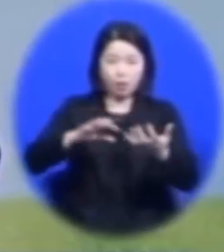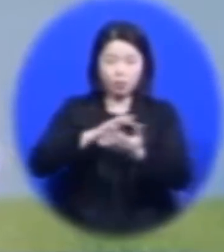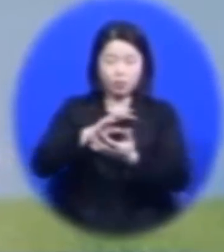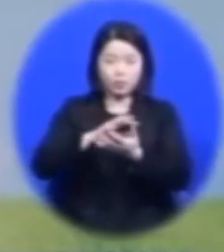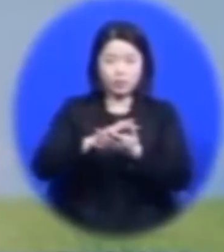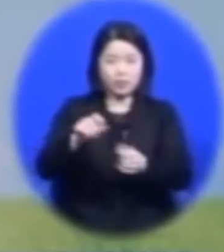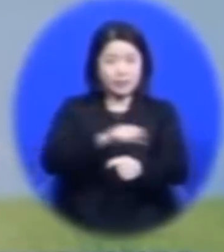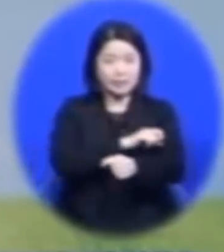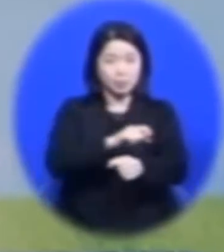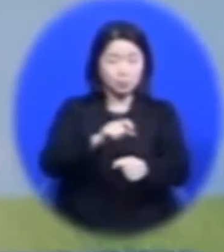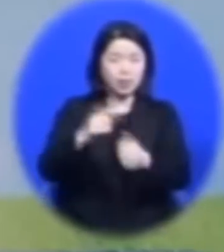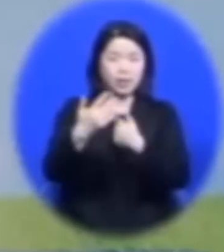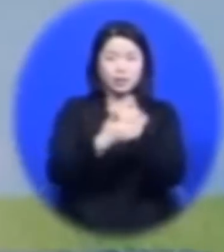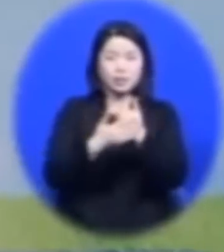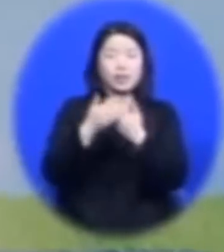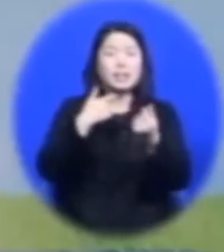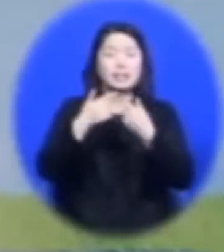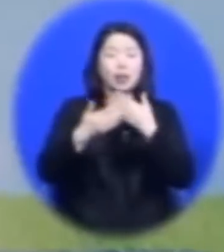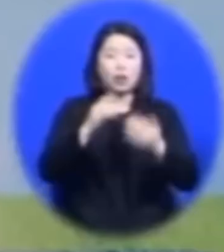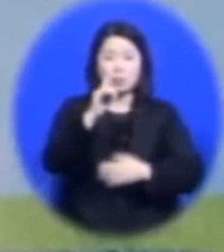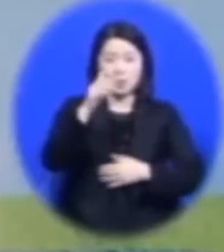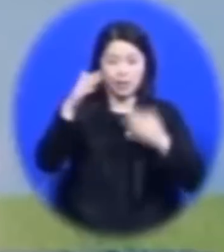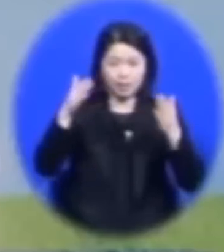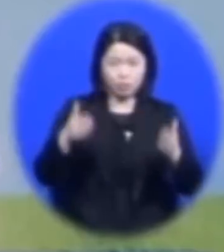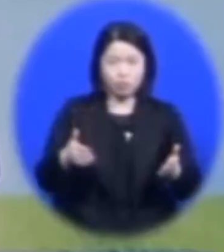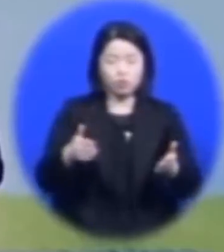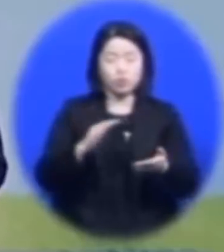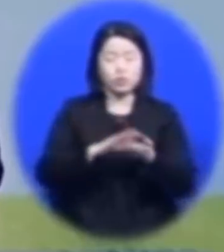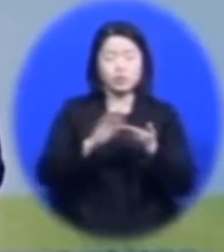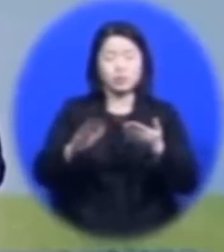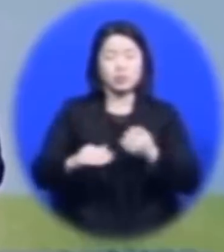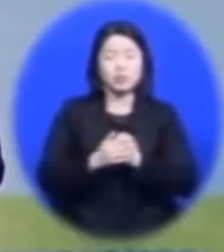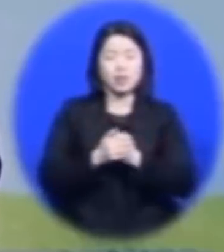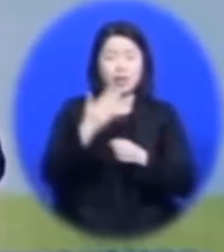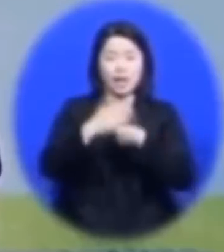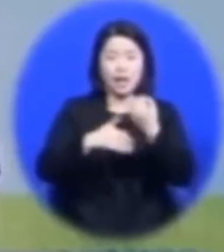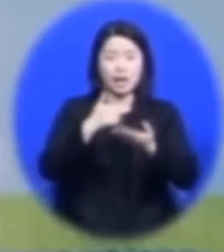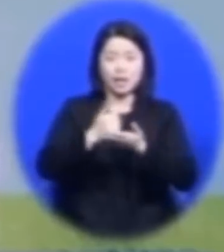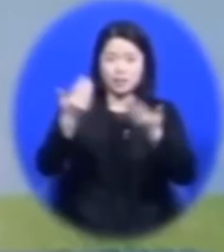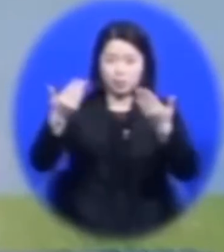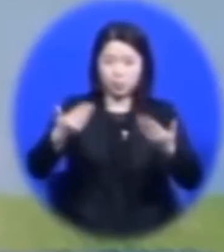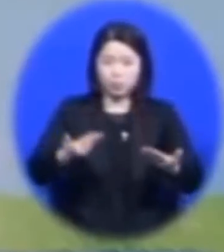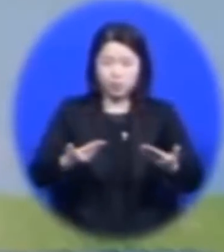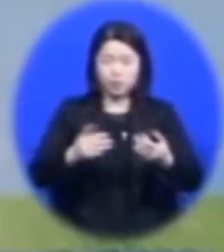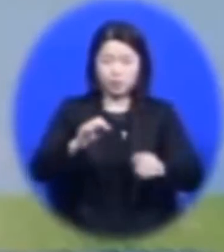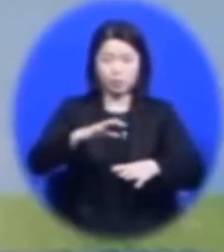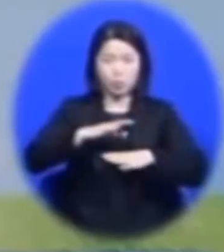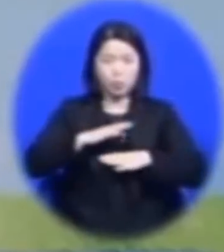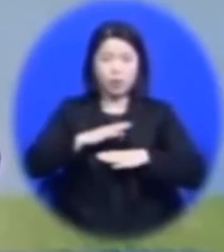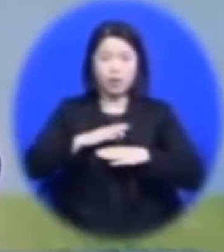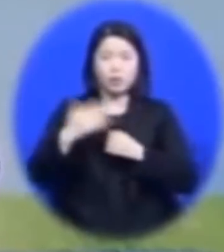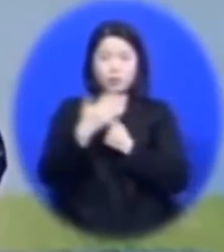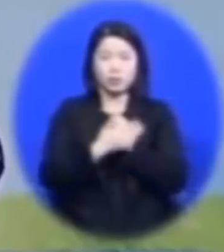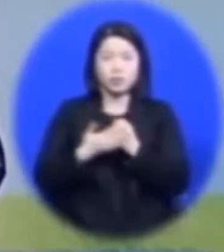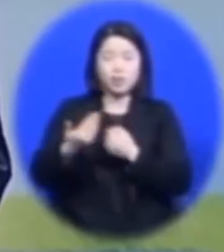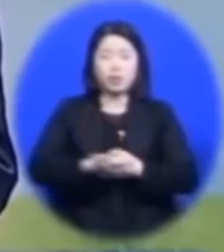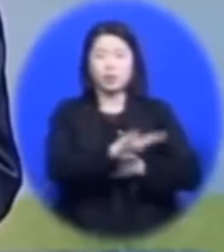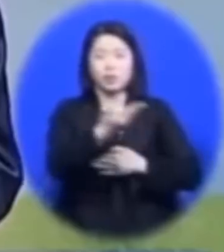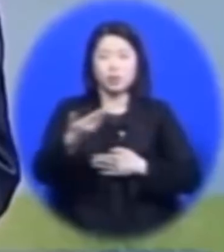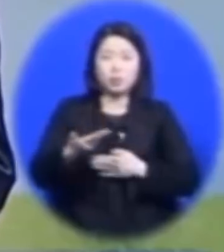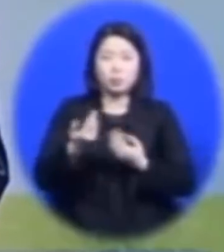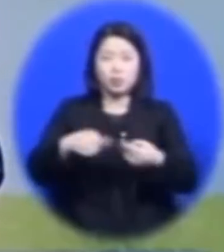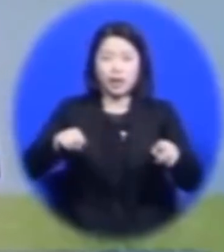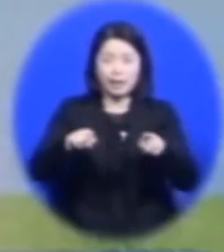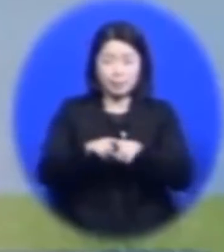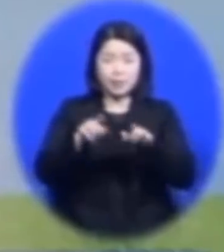은혜를 경험한 한주가 아니었습니다 하나님께서 주신 참 놀라운 은혜를 여러분들과 함께 오늘 이